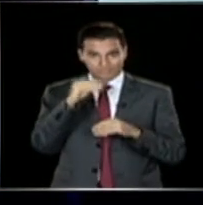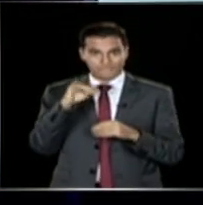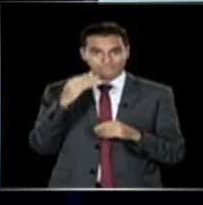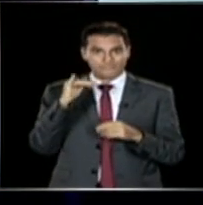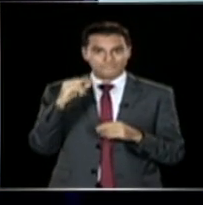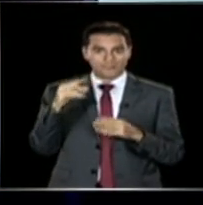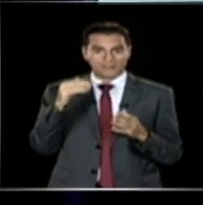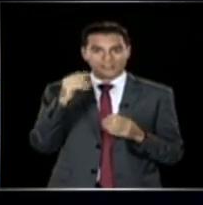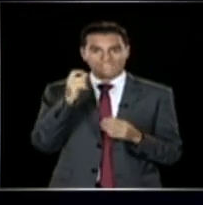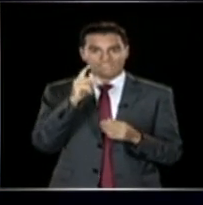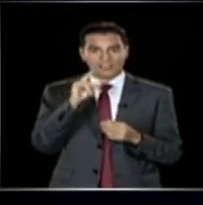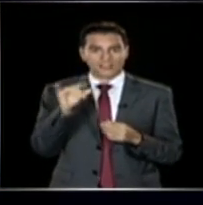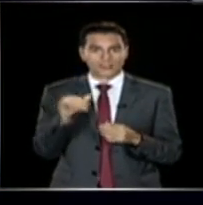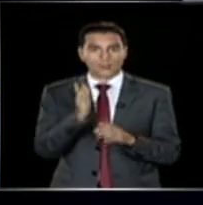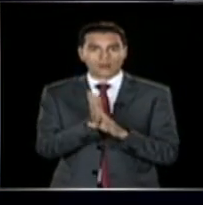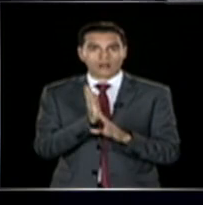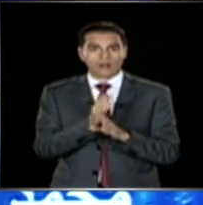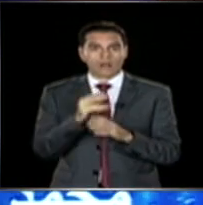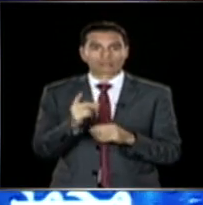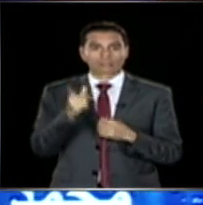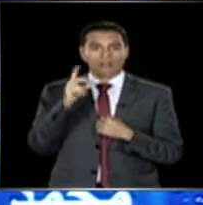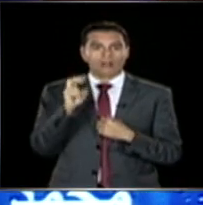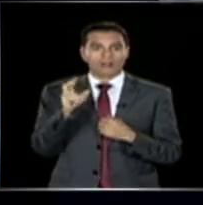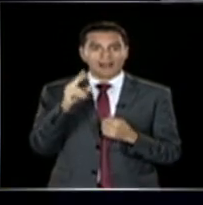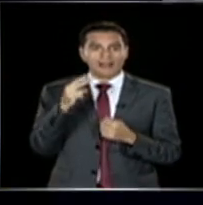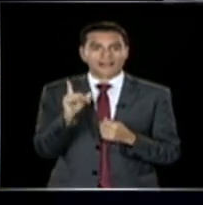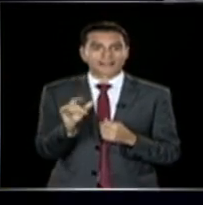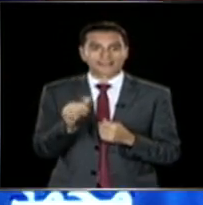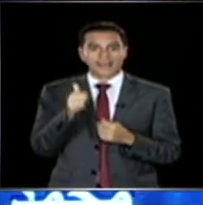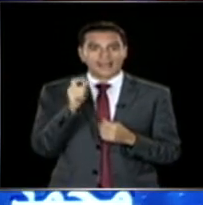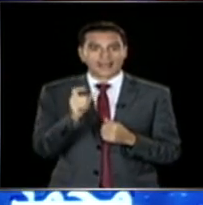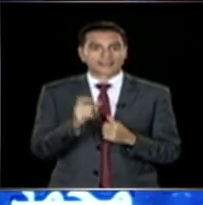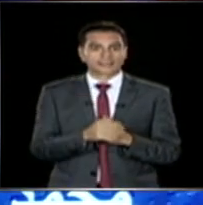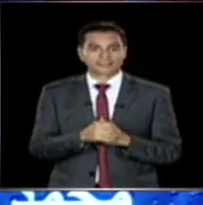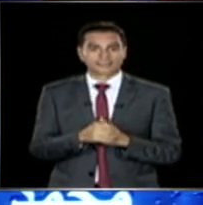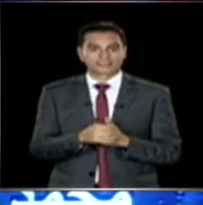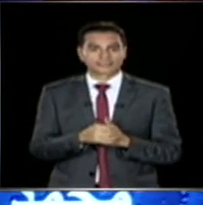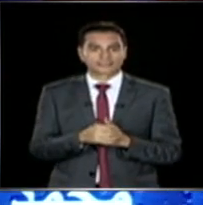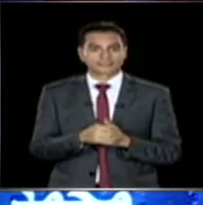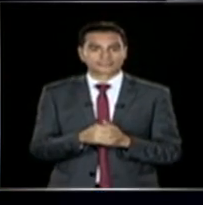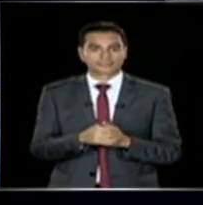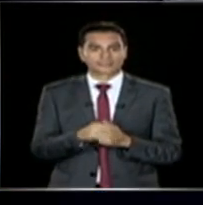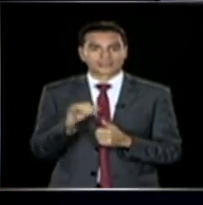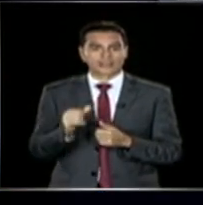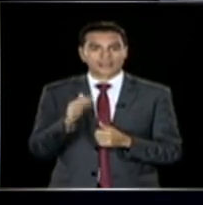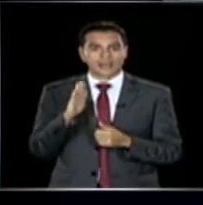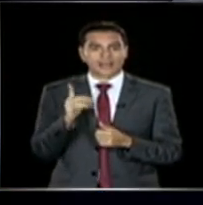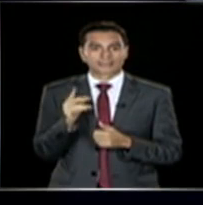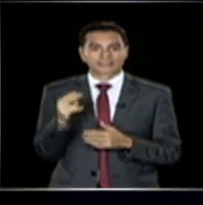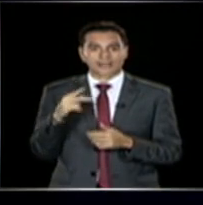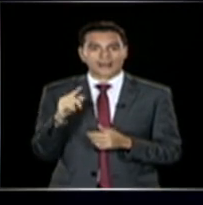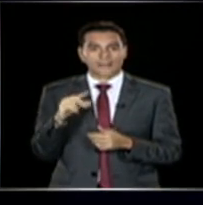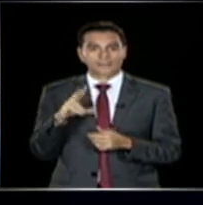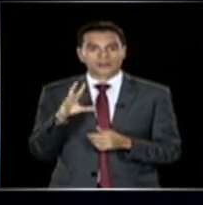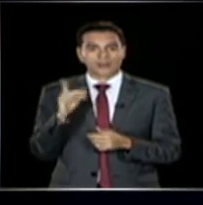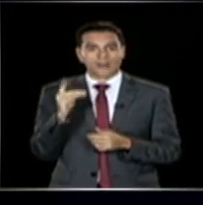حفظي وإخراج طارق العريان. مين بقى؟ ياسر عبد الرحمن. ياسر عبد الرحمن